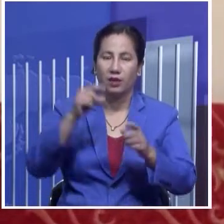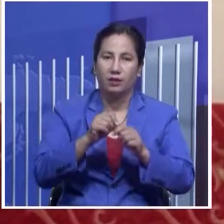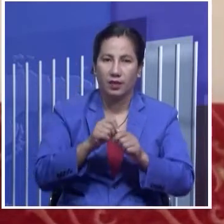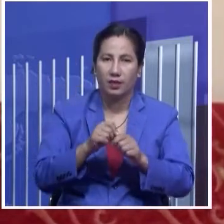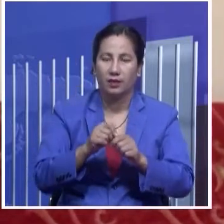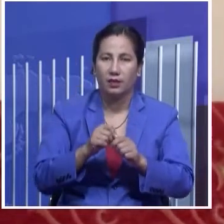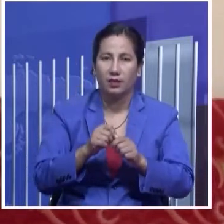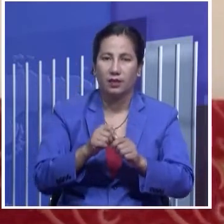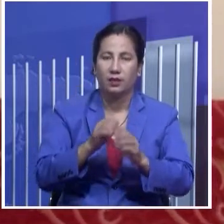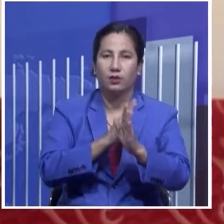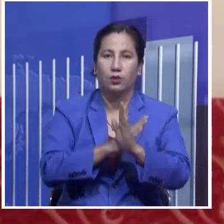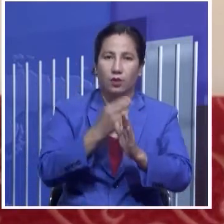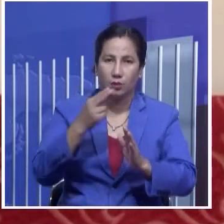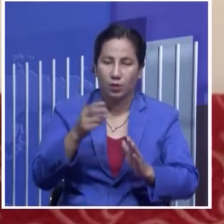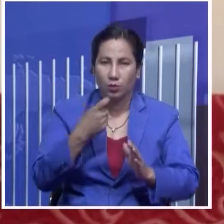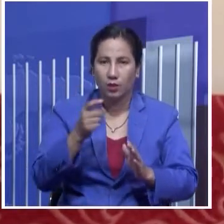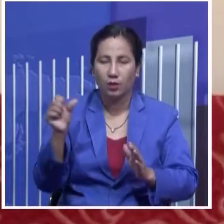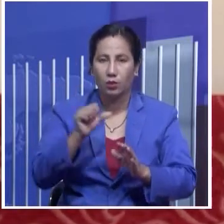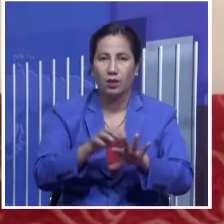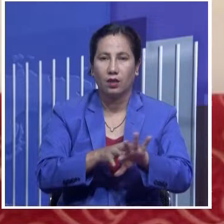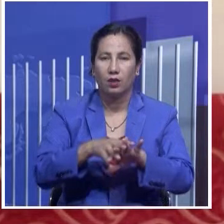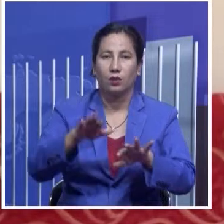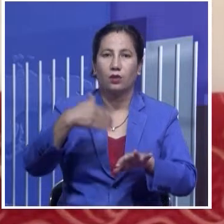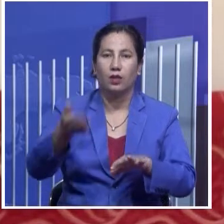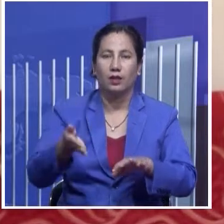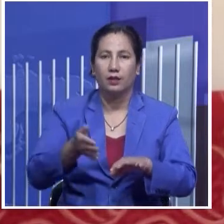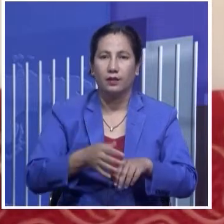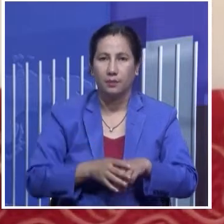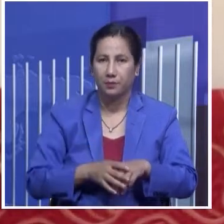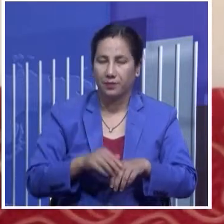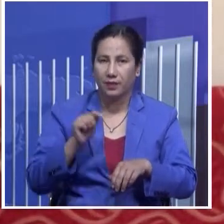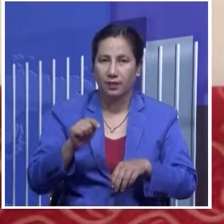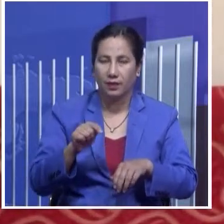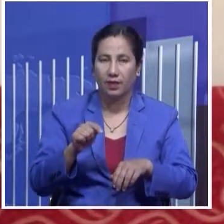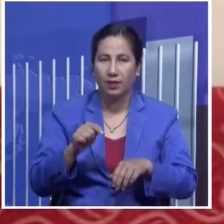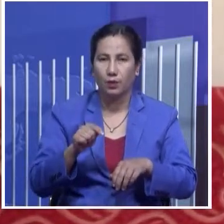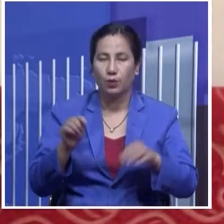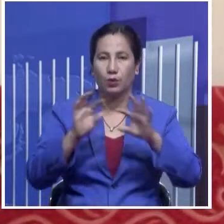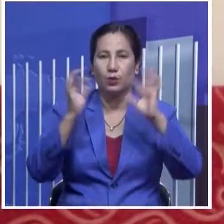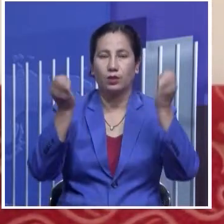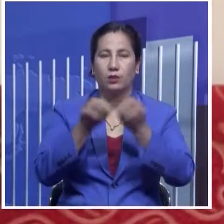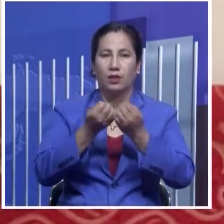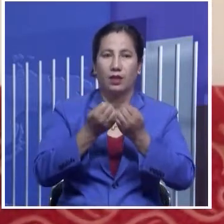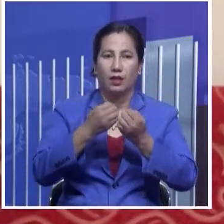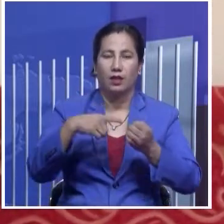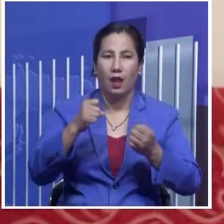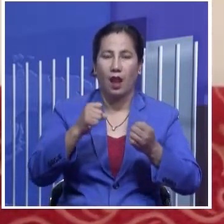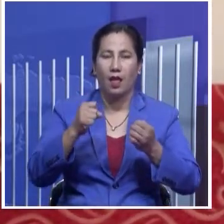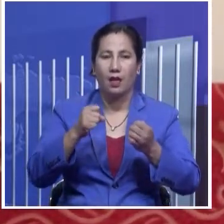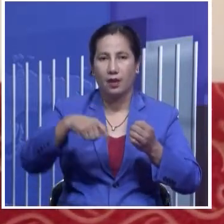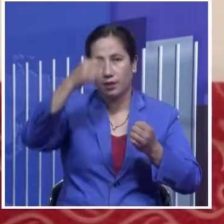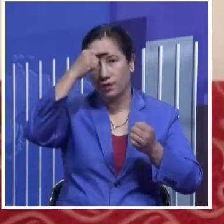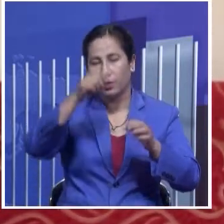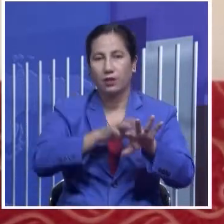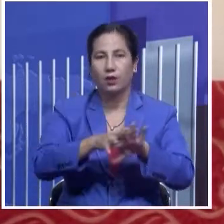र यदि जोखिमै भइहाल्यो भने नि उहाँहरूलाई चाहिँ त्यहाँको समुदायलाई चाहिँ पर्न सक्ने